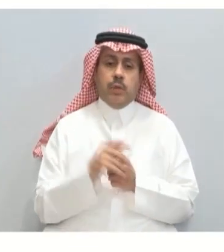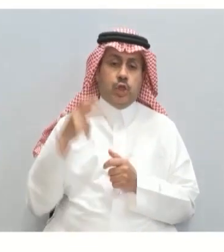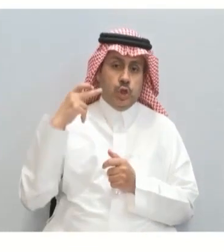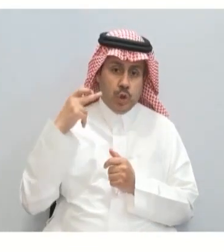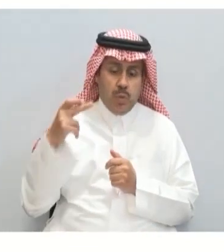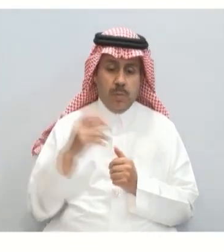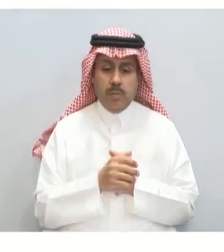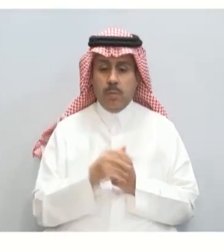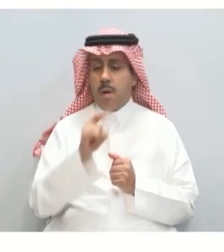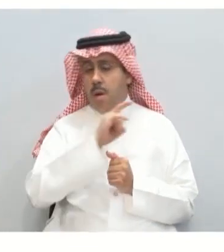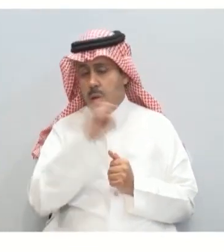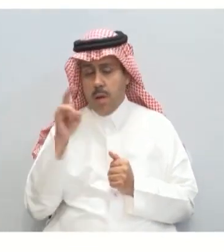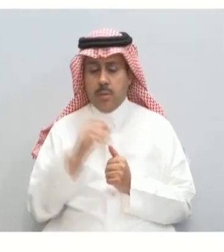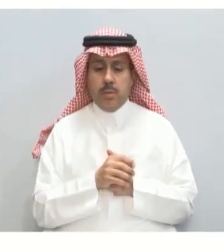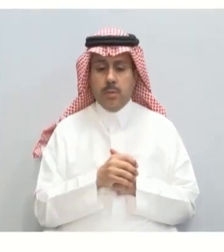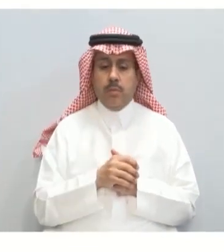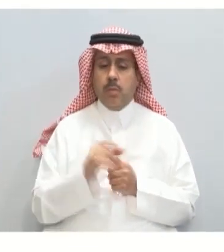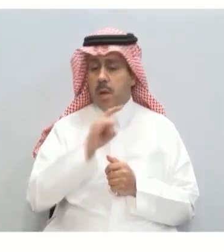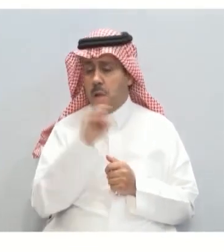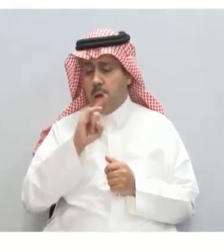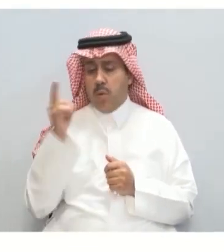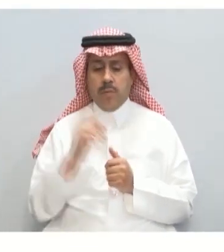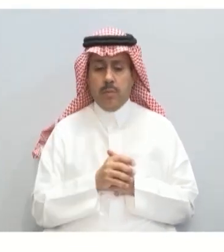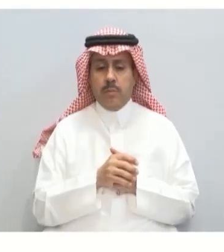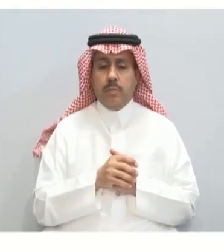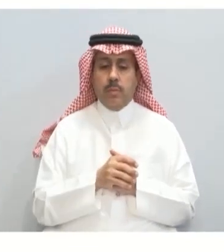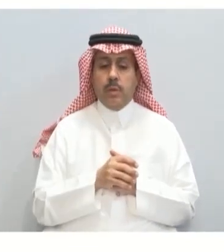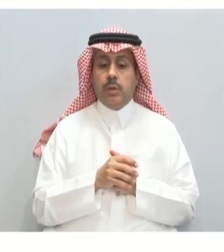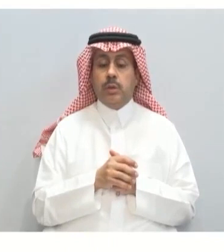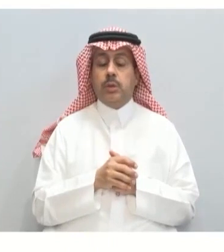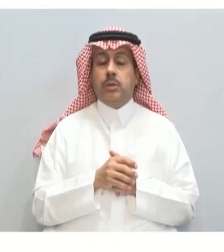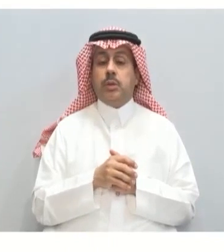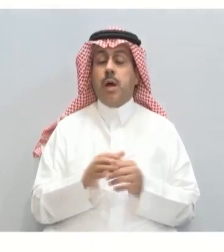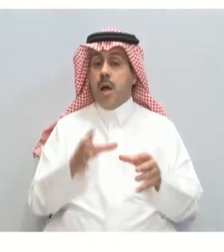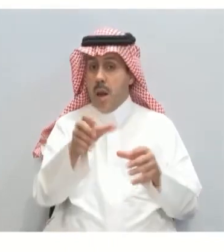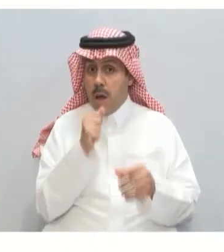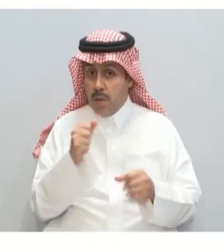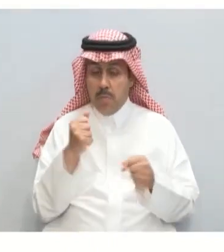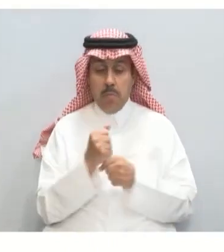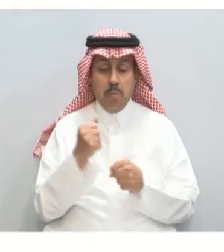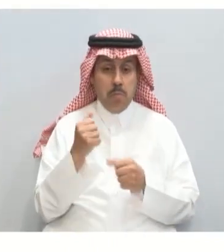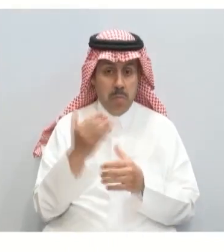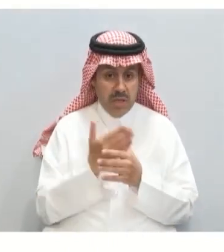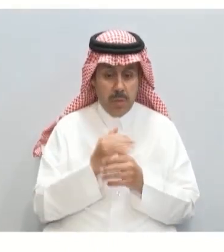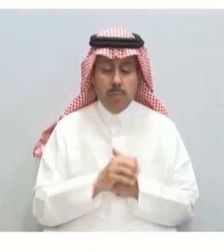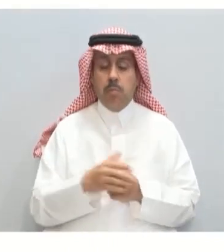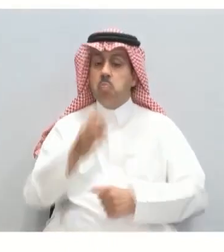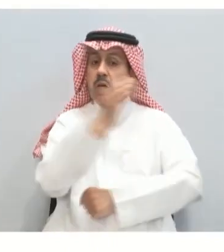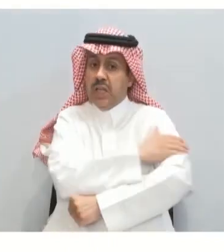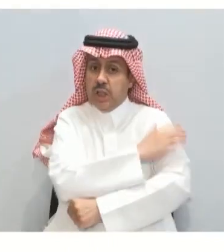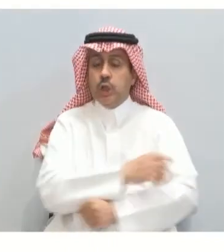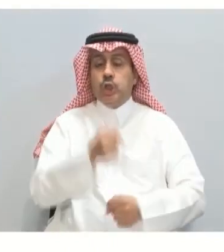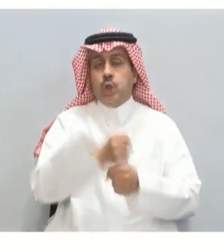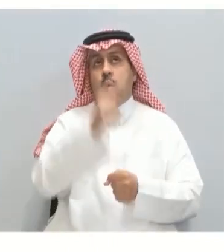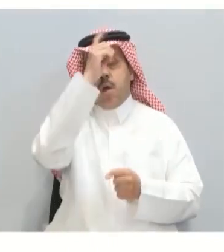الجواب لا لا ينا في التوكل بل ان الاخذ بالاسباب من التوكل على الله سبحانه وتعالى